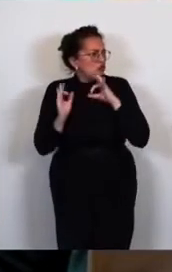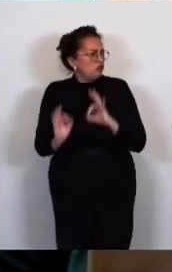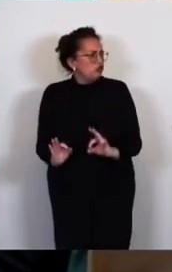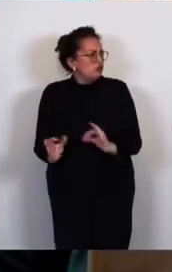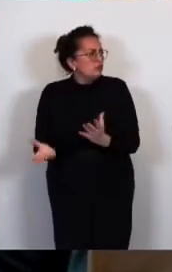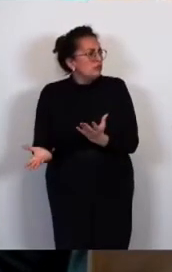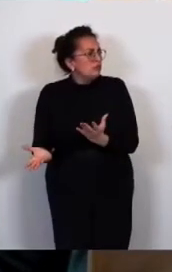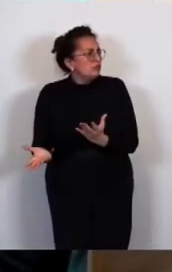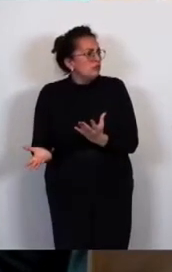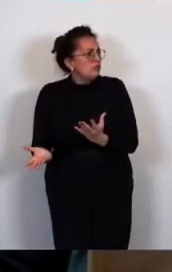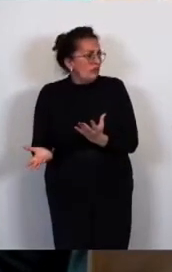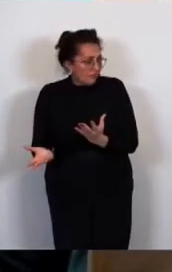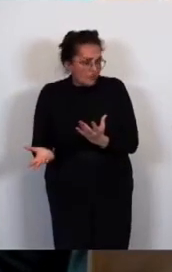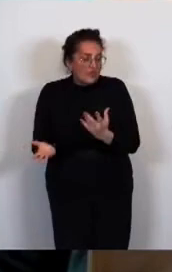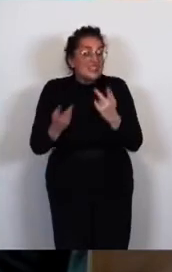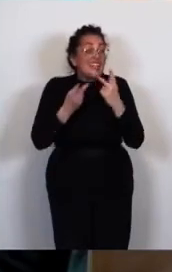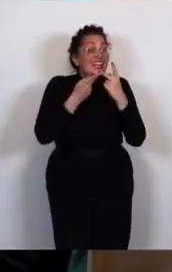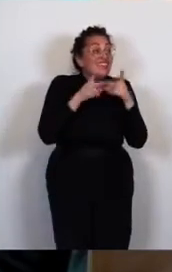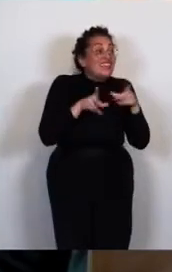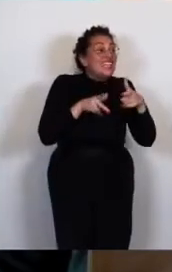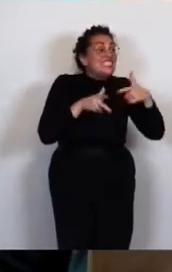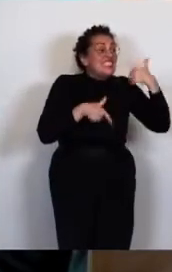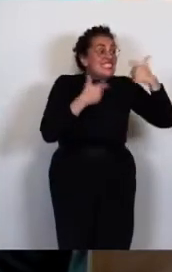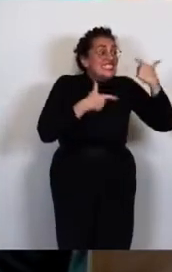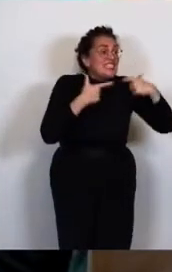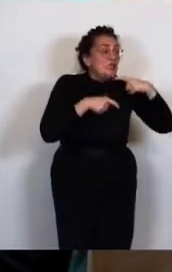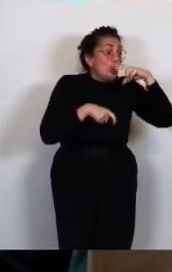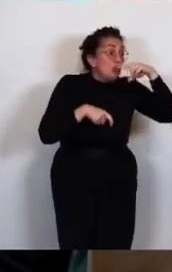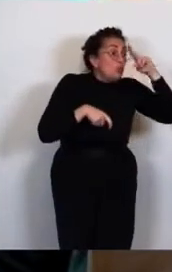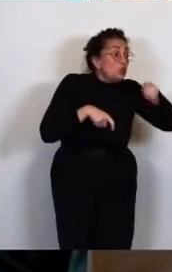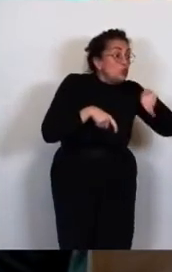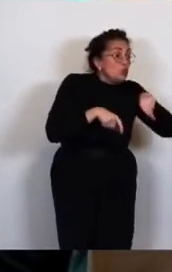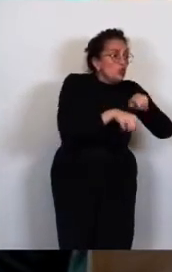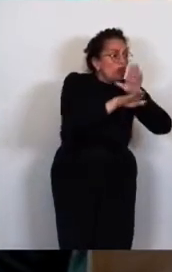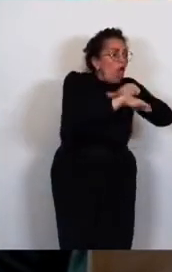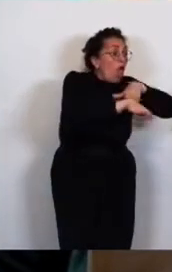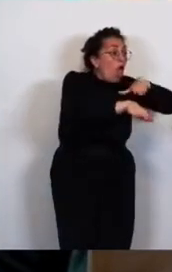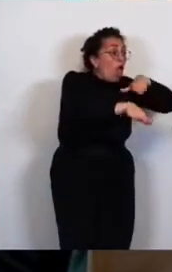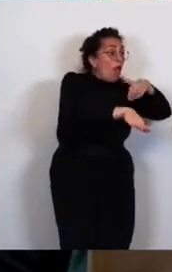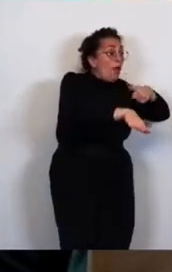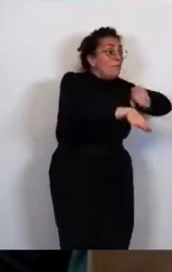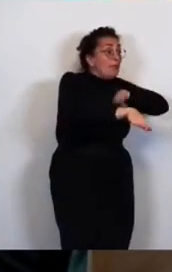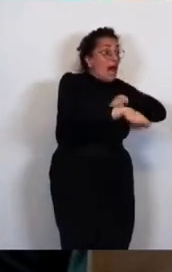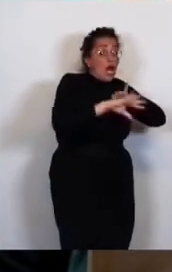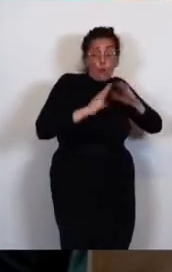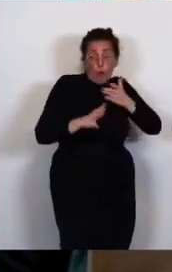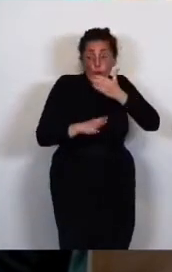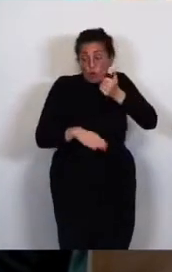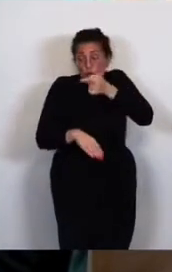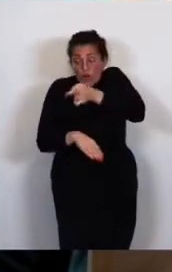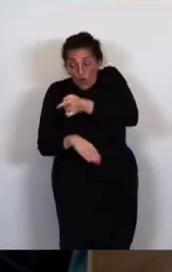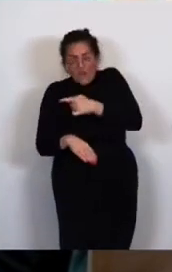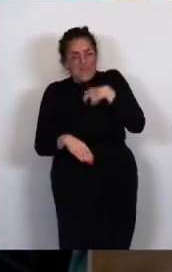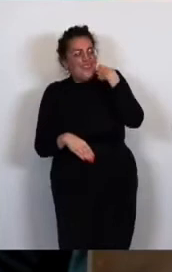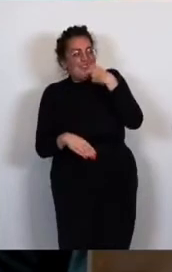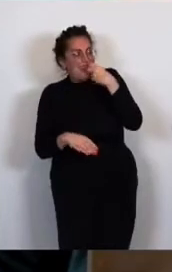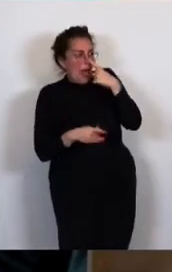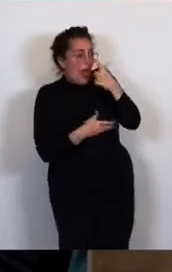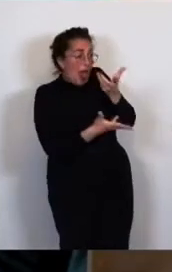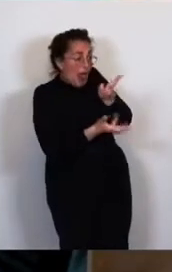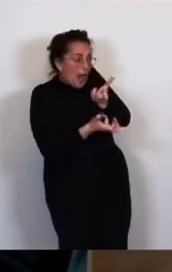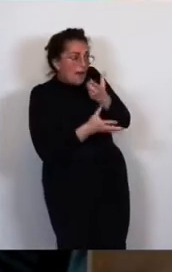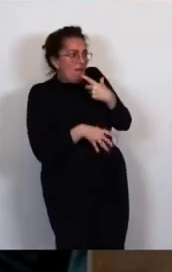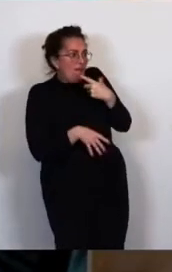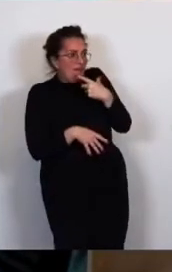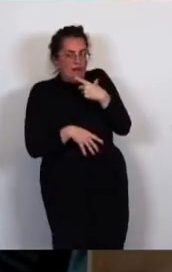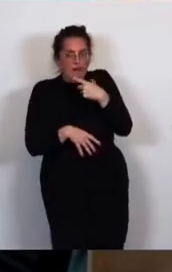les bouchons polluants de nos villes et nos rocades suppose d'offrir très rapidement des trains de proximité attractifs, réguliers,